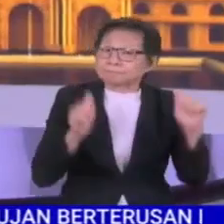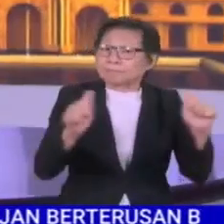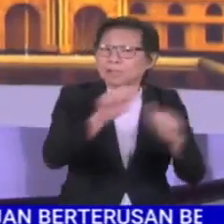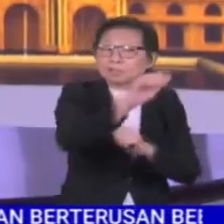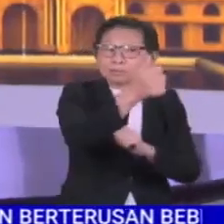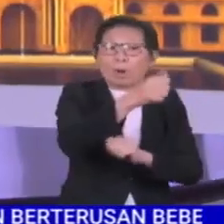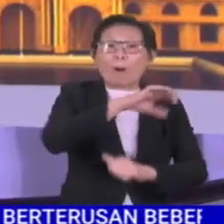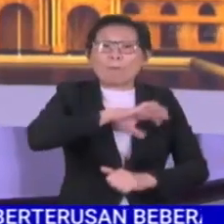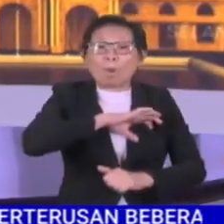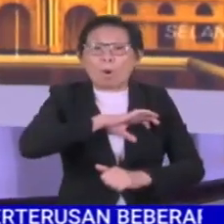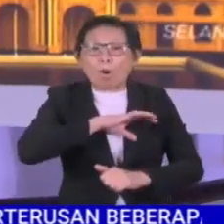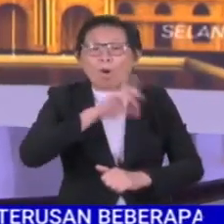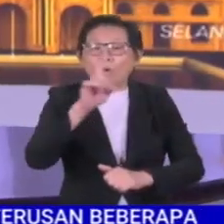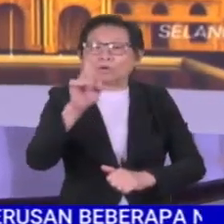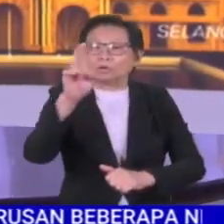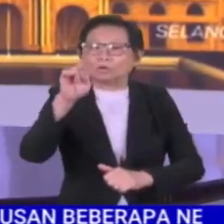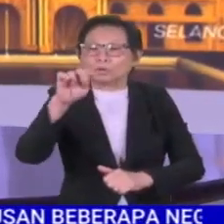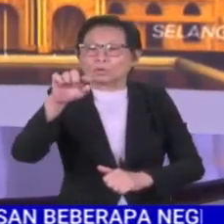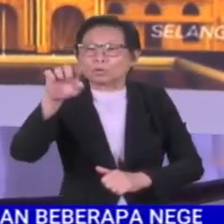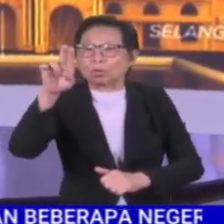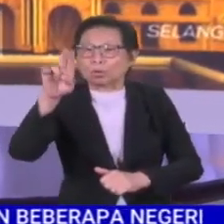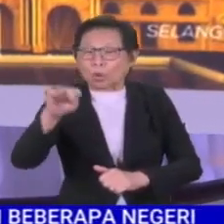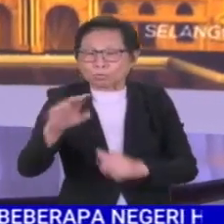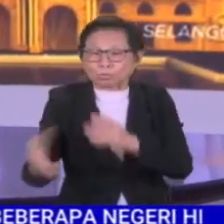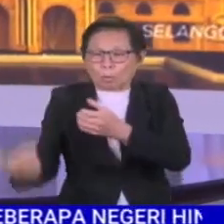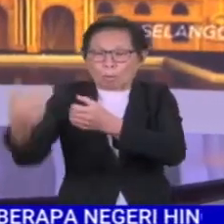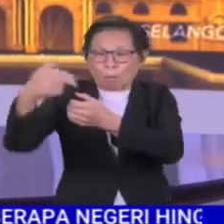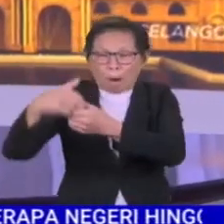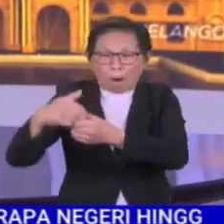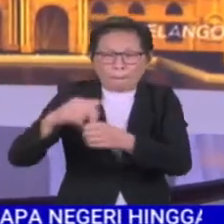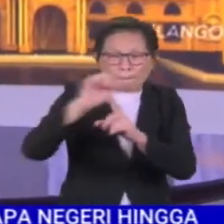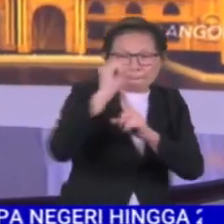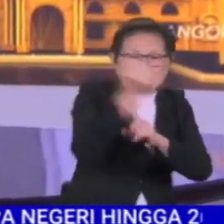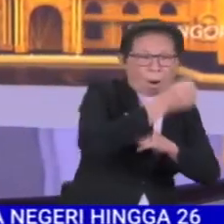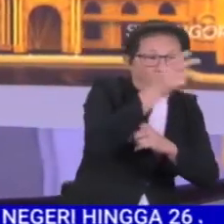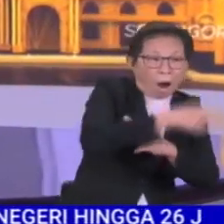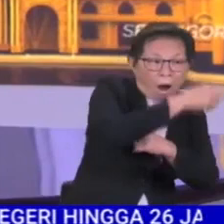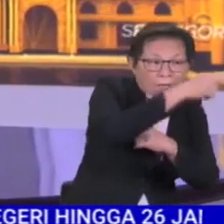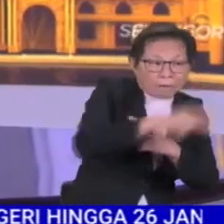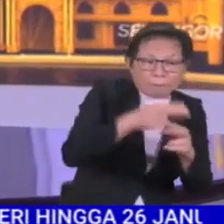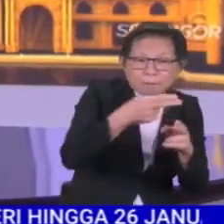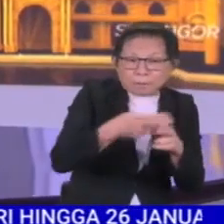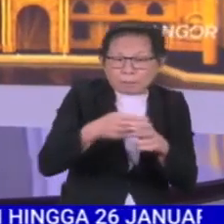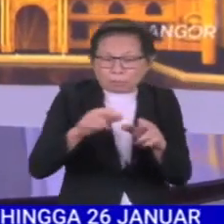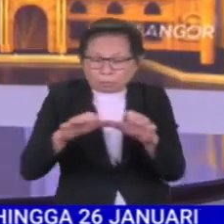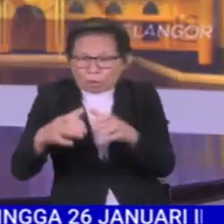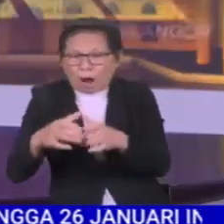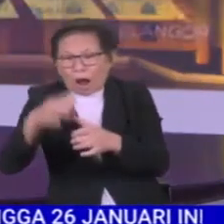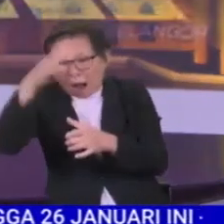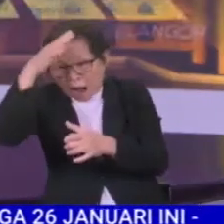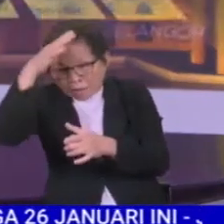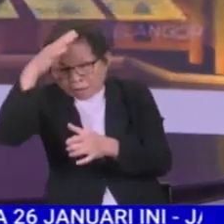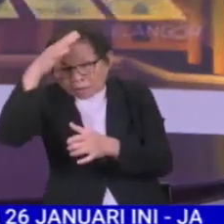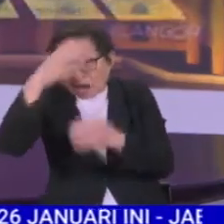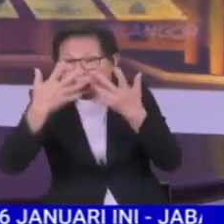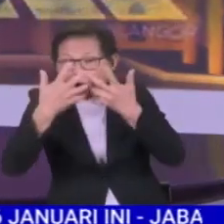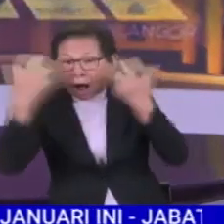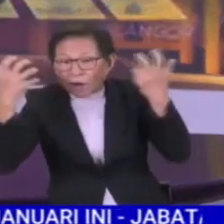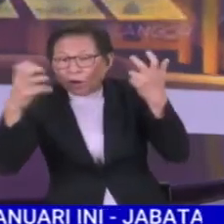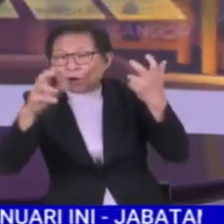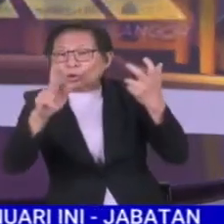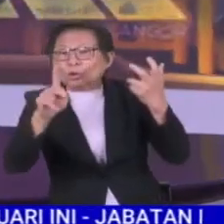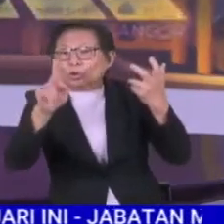10 anggota polis di Dungun yang disyaki terbabit dengan sebuah pertubuhan haram dikenali sebagai kumpulan Ayahanda Harimau